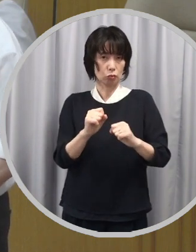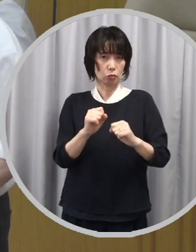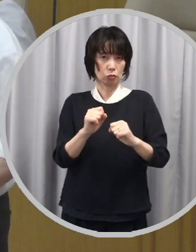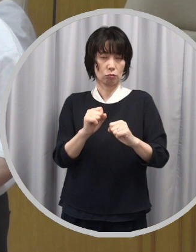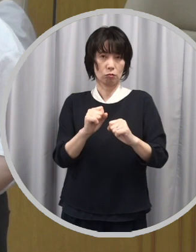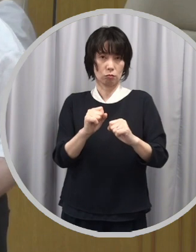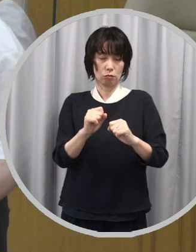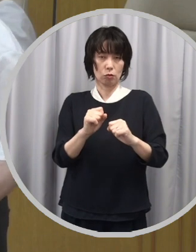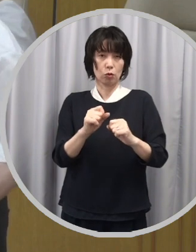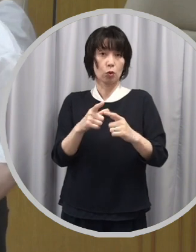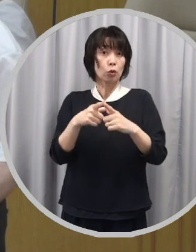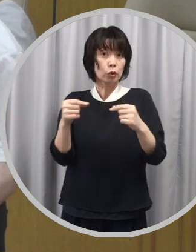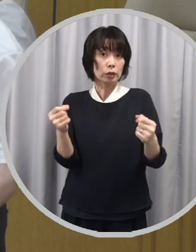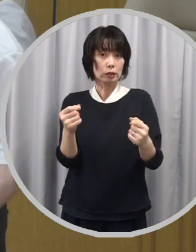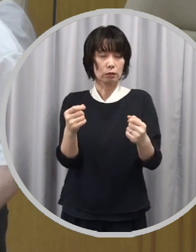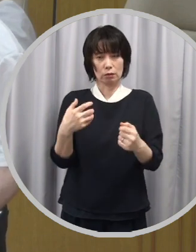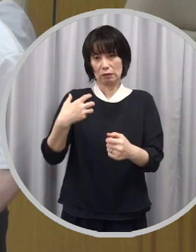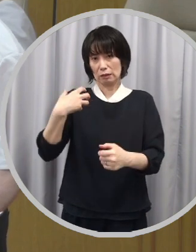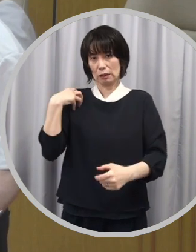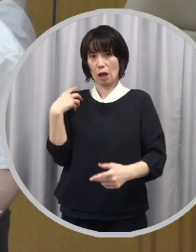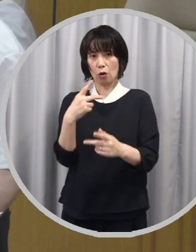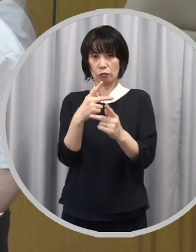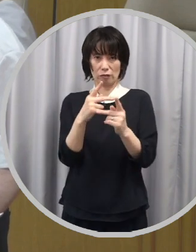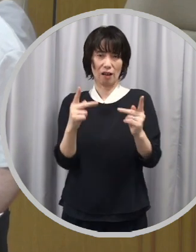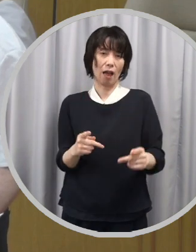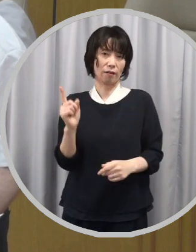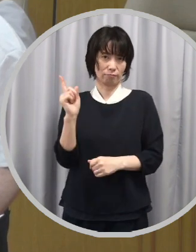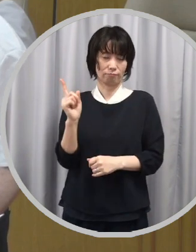きな課題の一つでもあります。